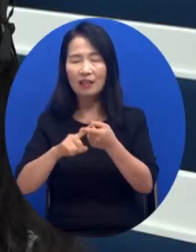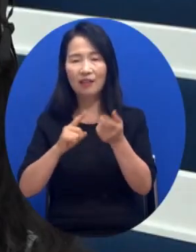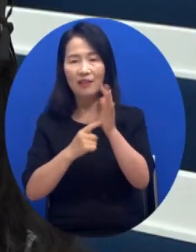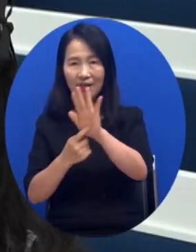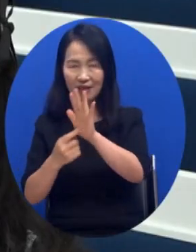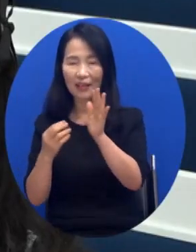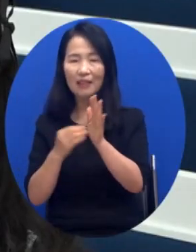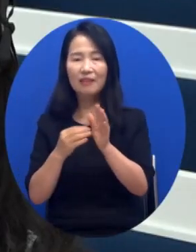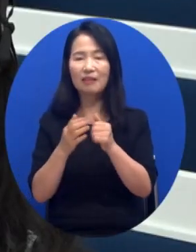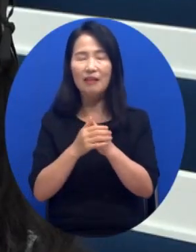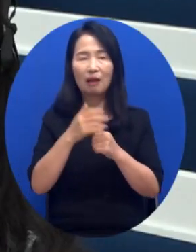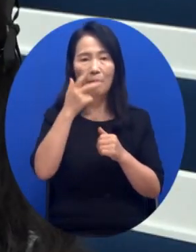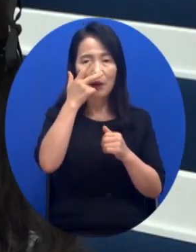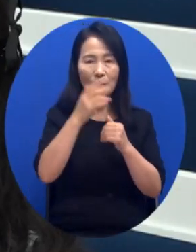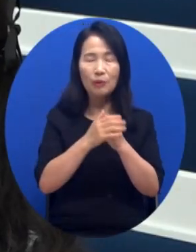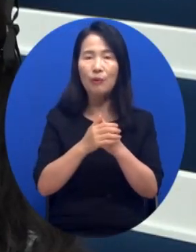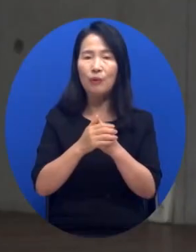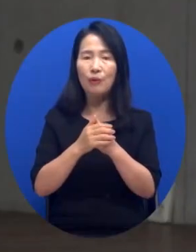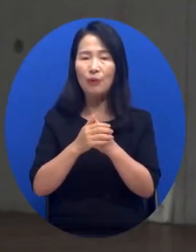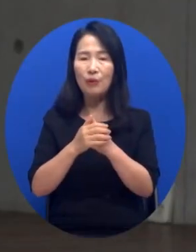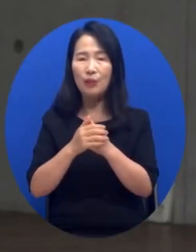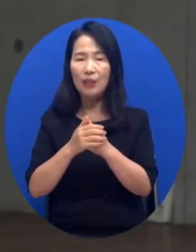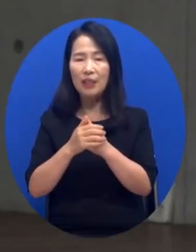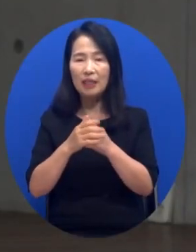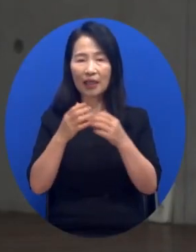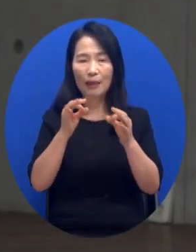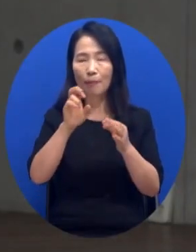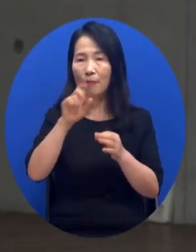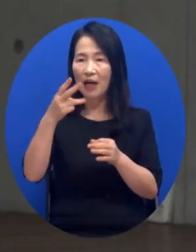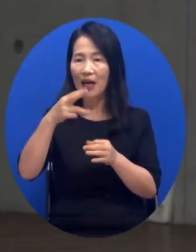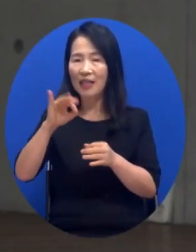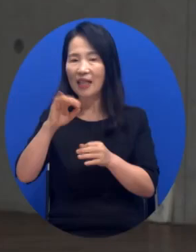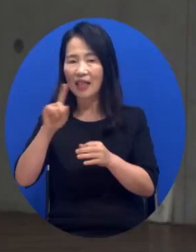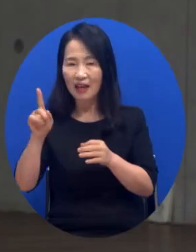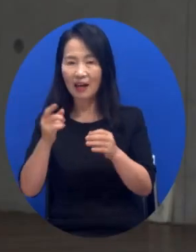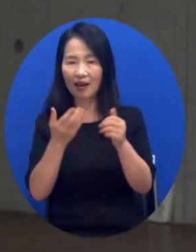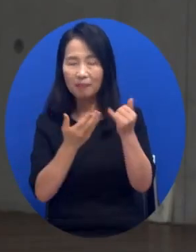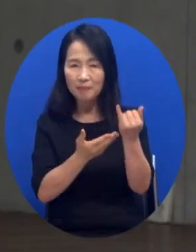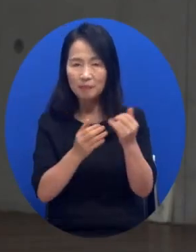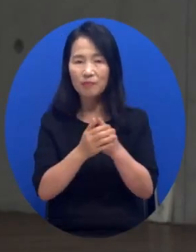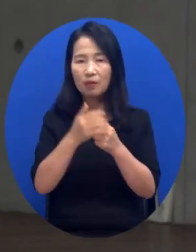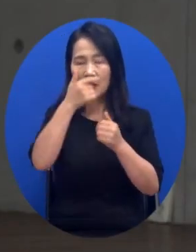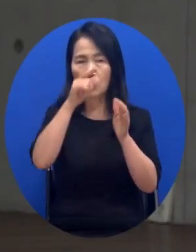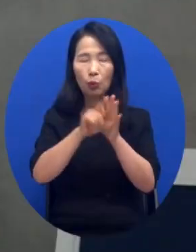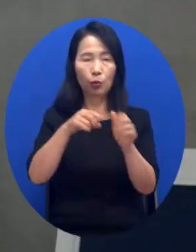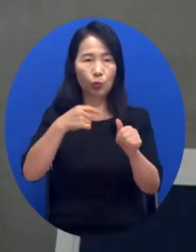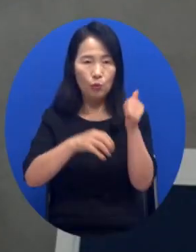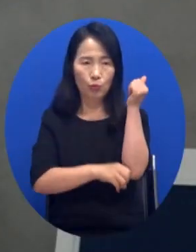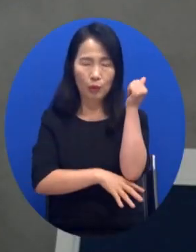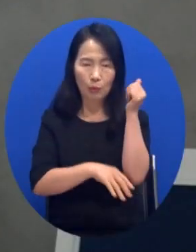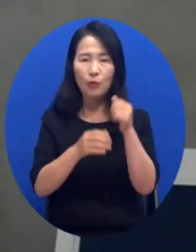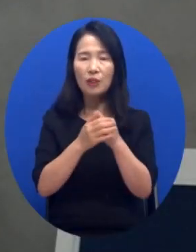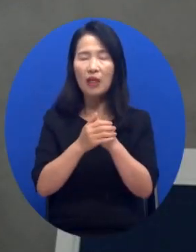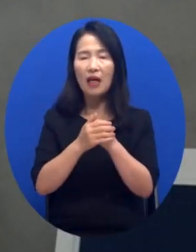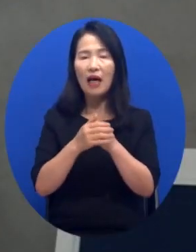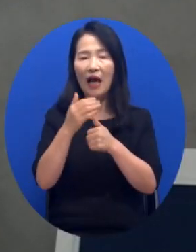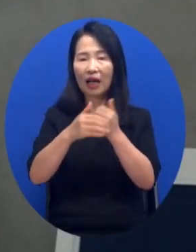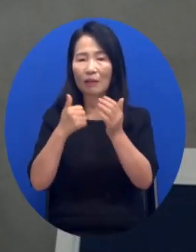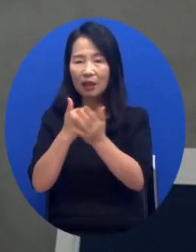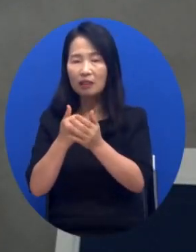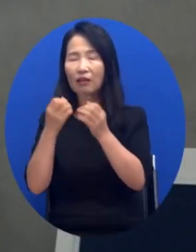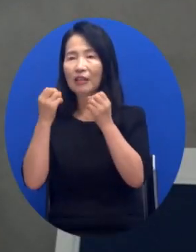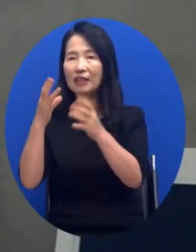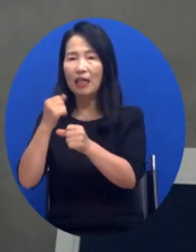맡은 평택 CGS 김마리아 교장은 기독교 교육의 전제 조건은 하나님이 창조주의자